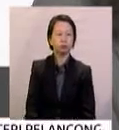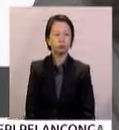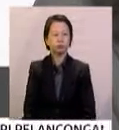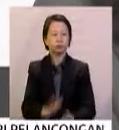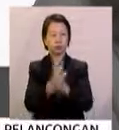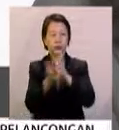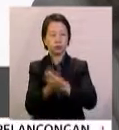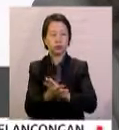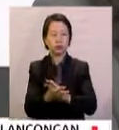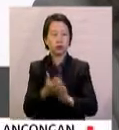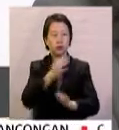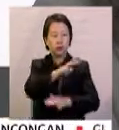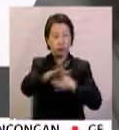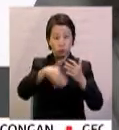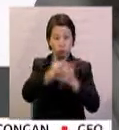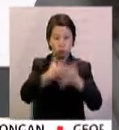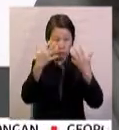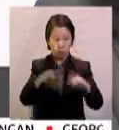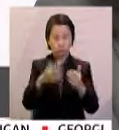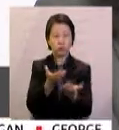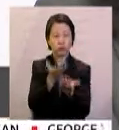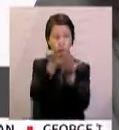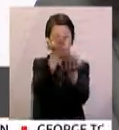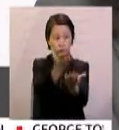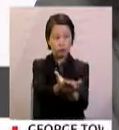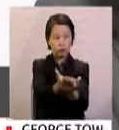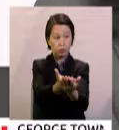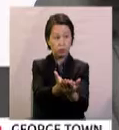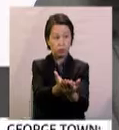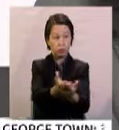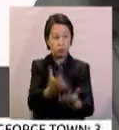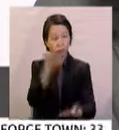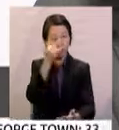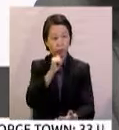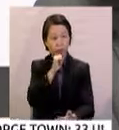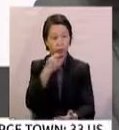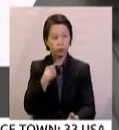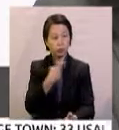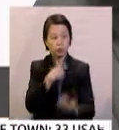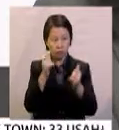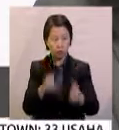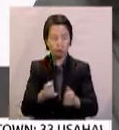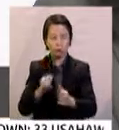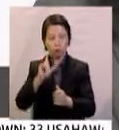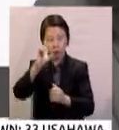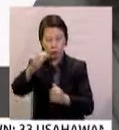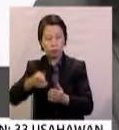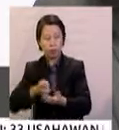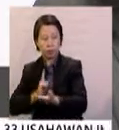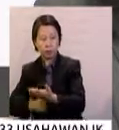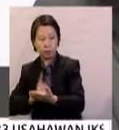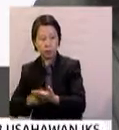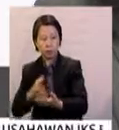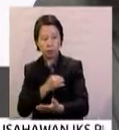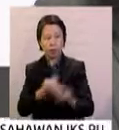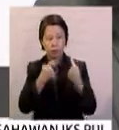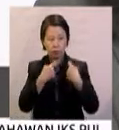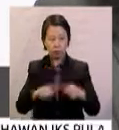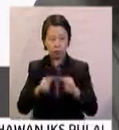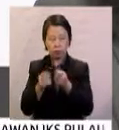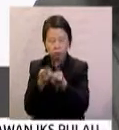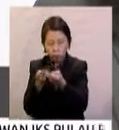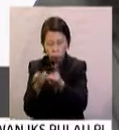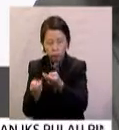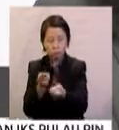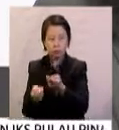Jadi kesemua yang telah dicadangkan oleh Mik Wan pernah kita sembang, pernah kita bincang dan sedang kita